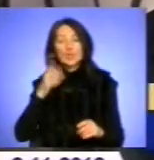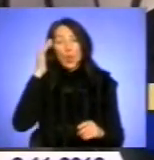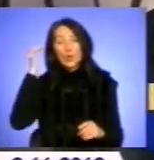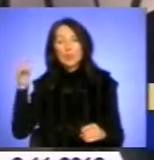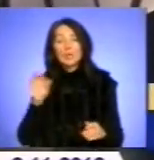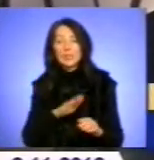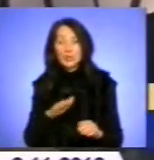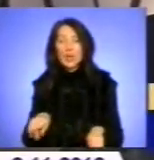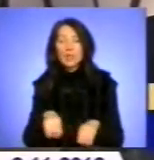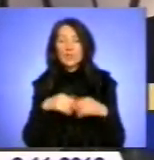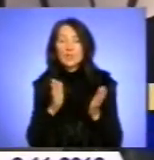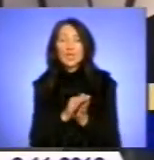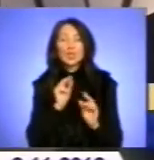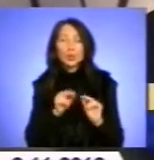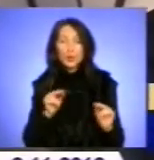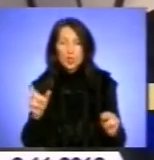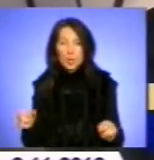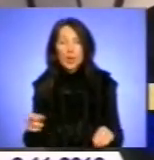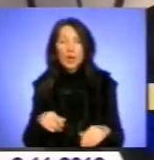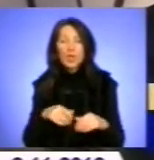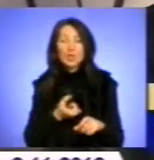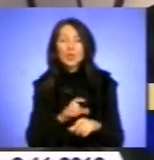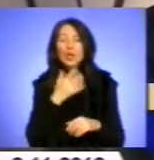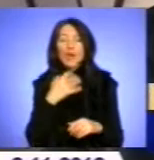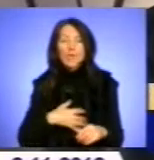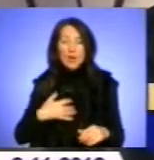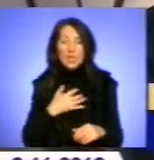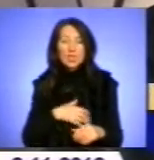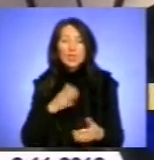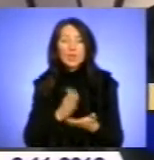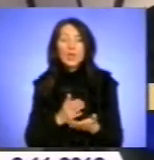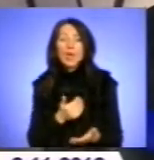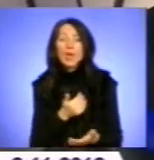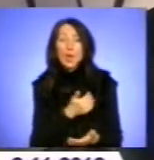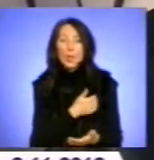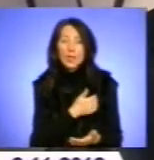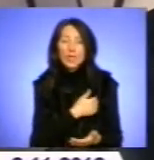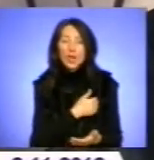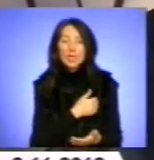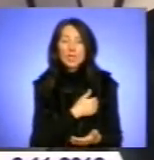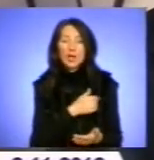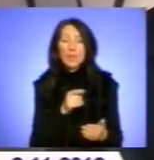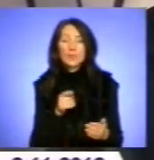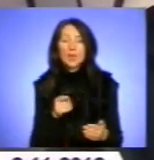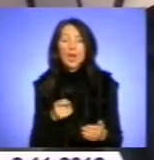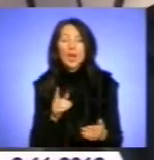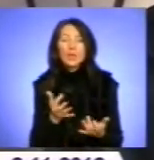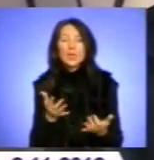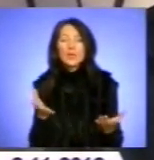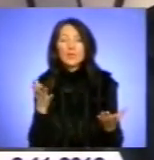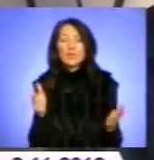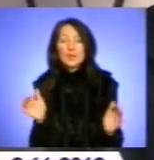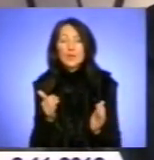з учнями дуже важливе значення, особливо в наш час, має мотивація. Оскільки усе менше і